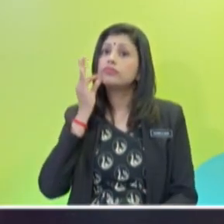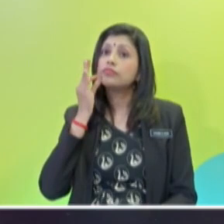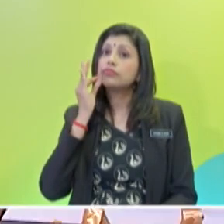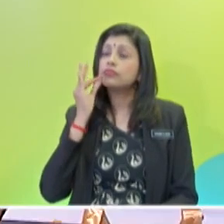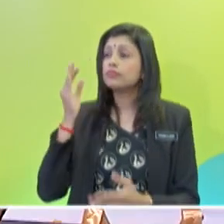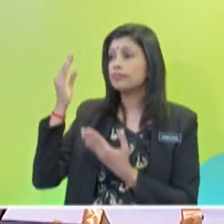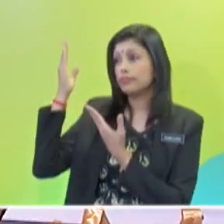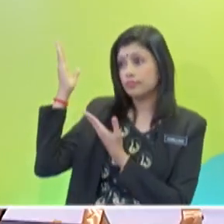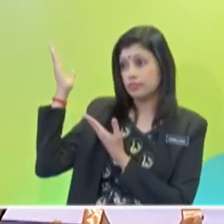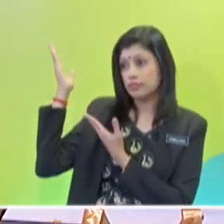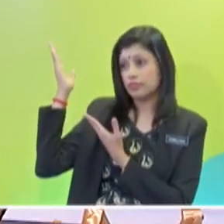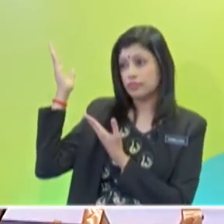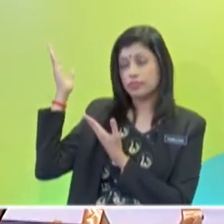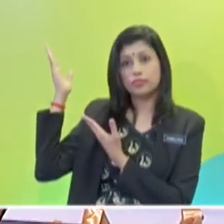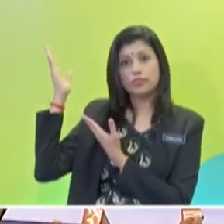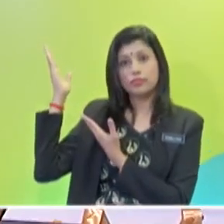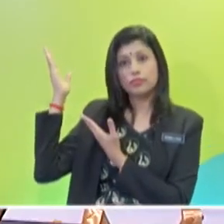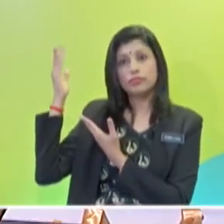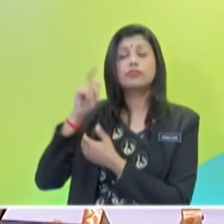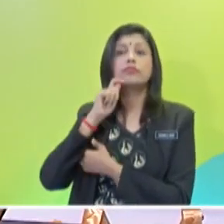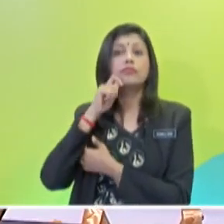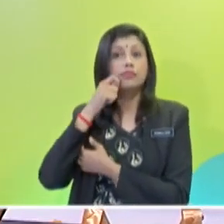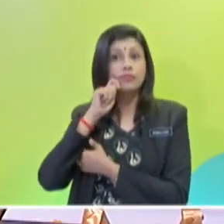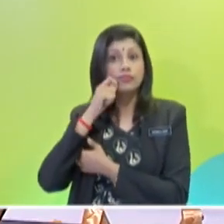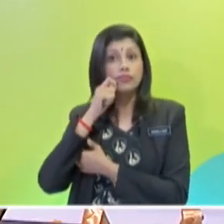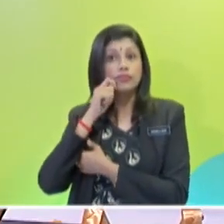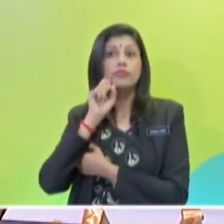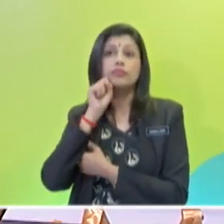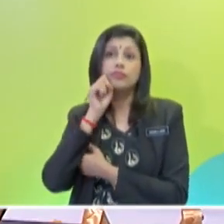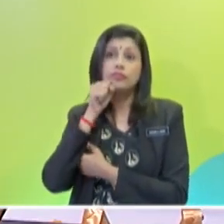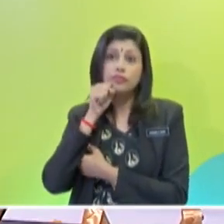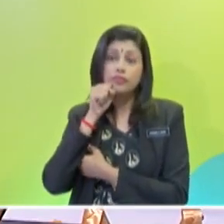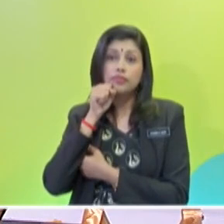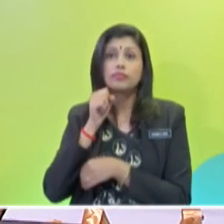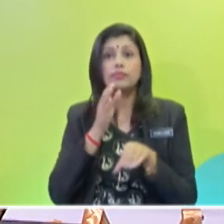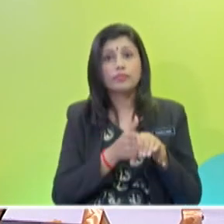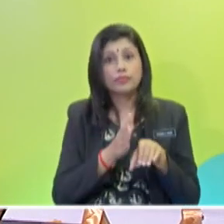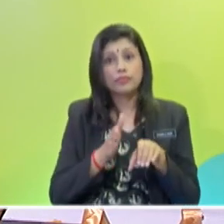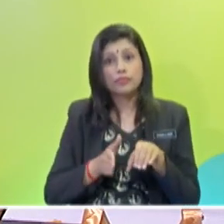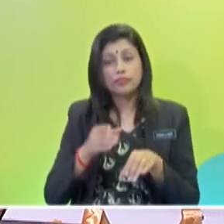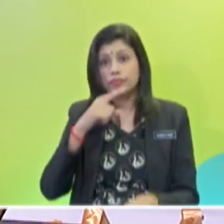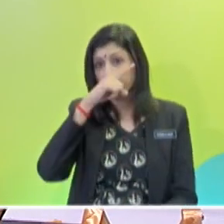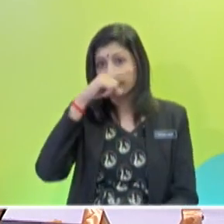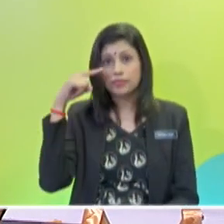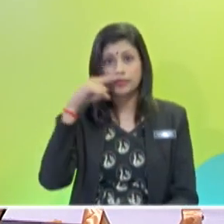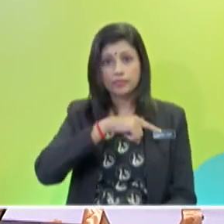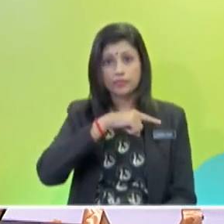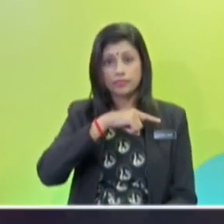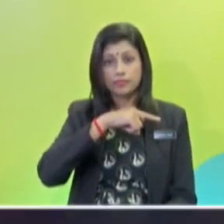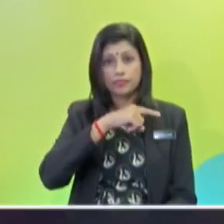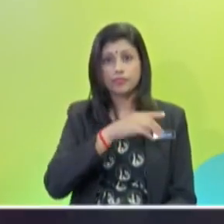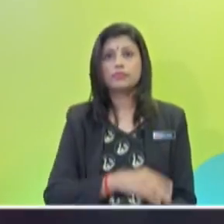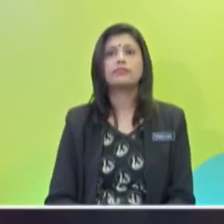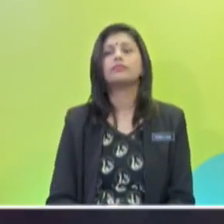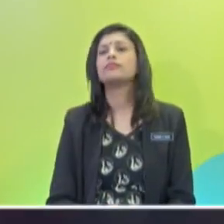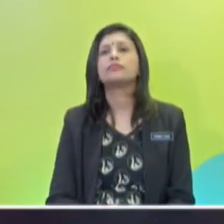ini cikgu. Seperti tomato, lobak, timun, cili dan sebagainya. Okey,